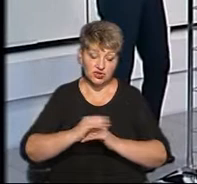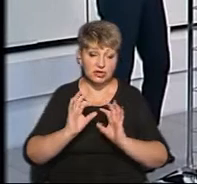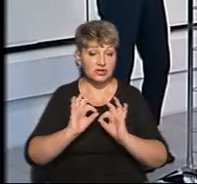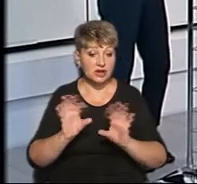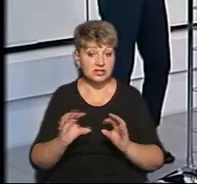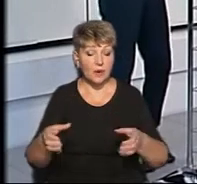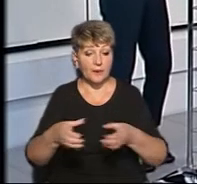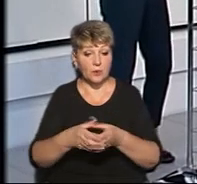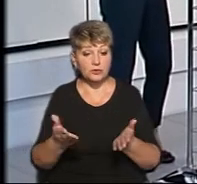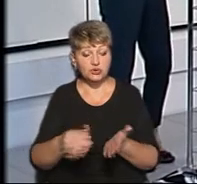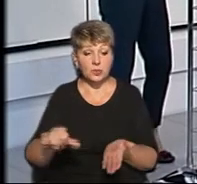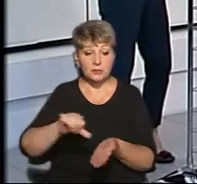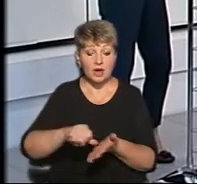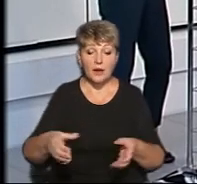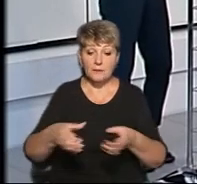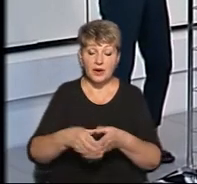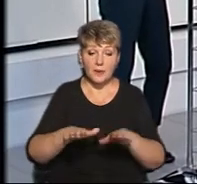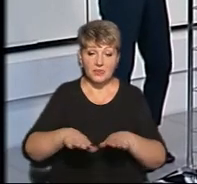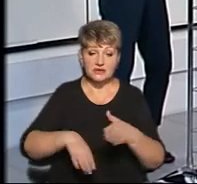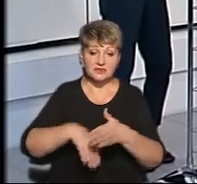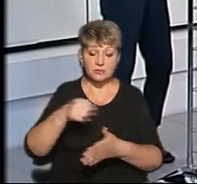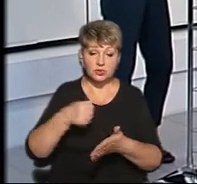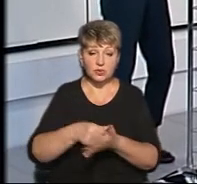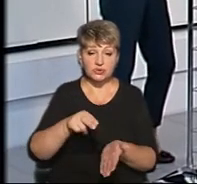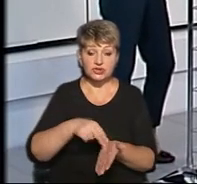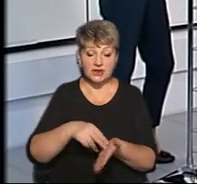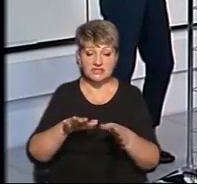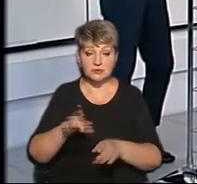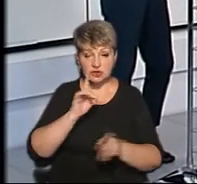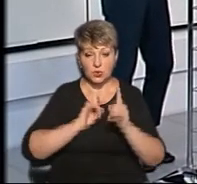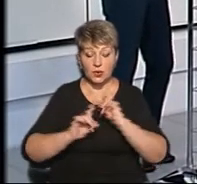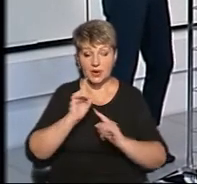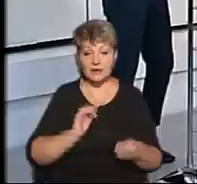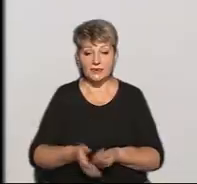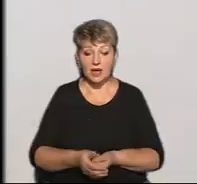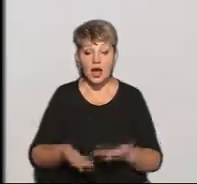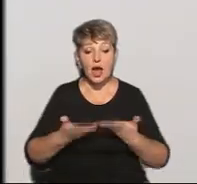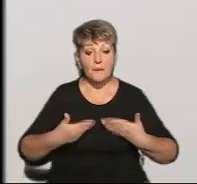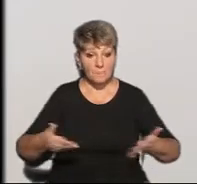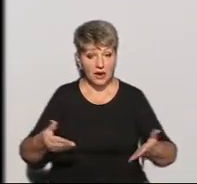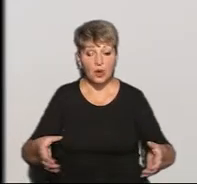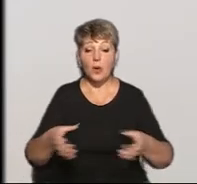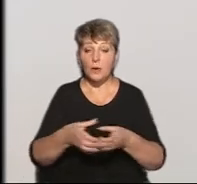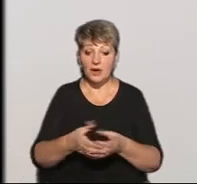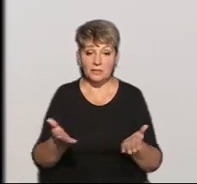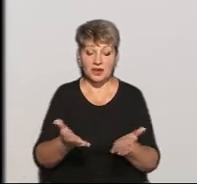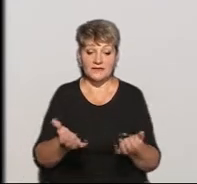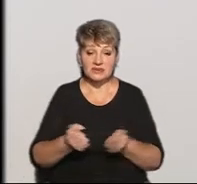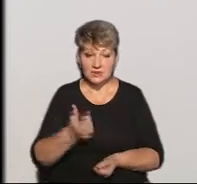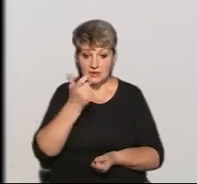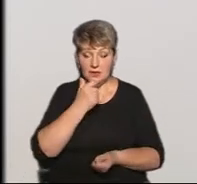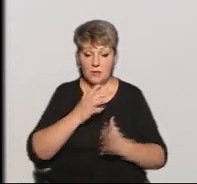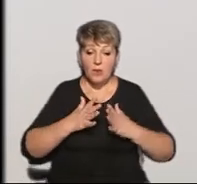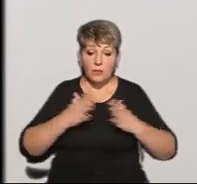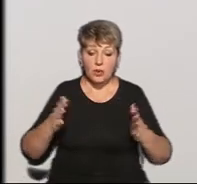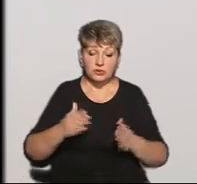про команду, що представляє партію у місцевих виборах до Черкаської міської ради. Ми команда, яка взяла на себе значну